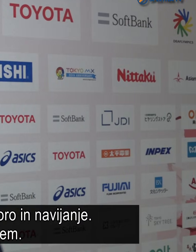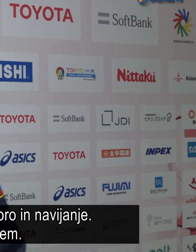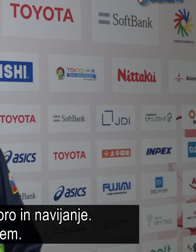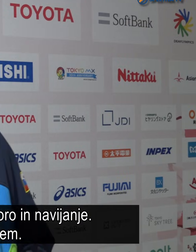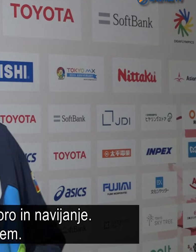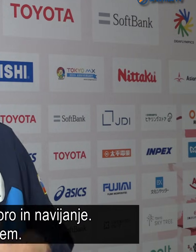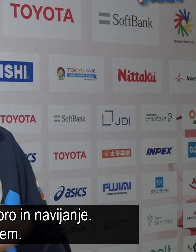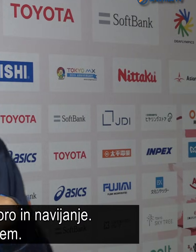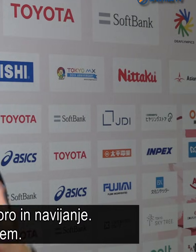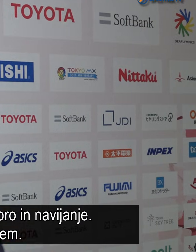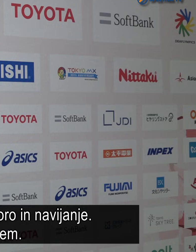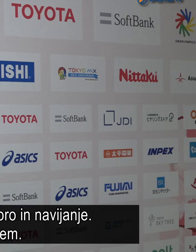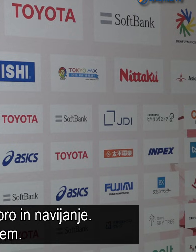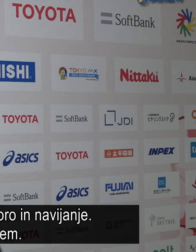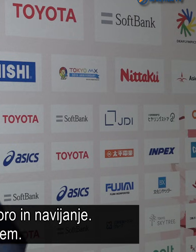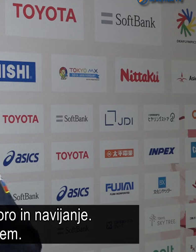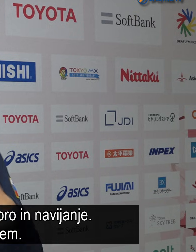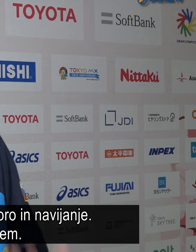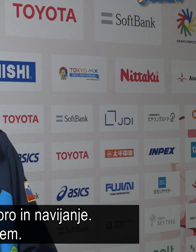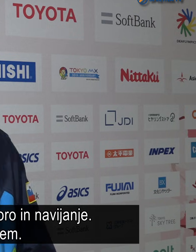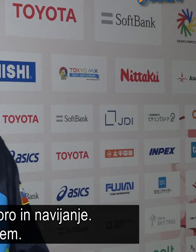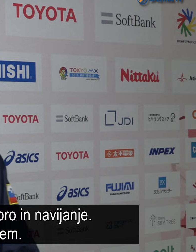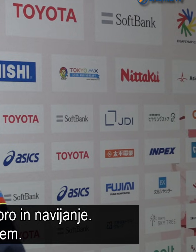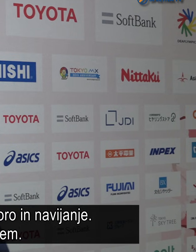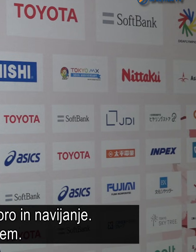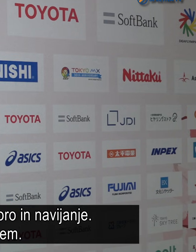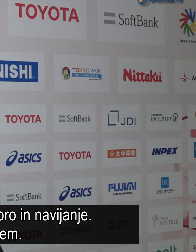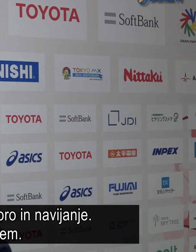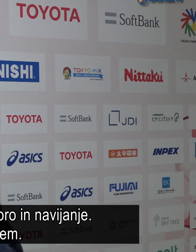Zahvaljujem za vse podporo,